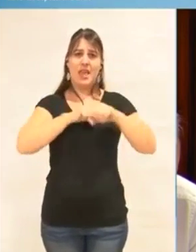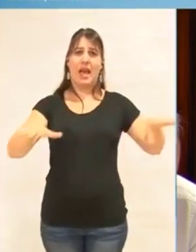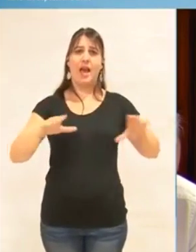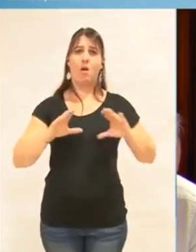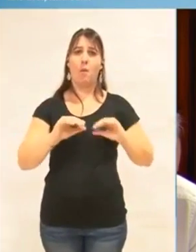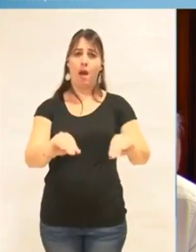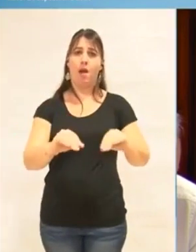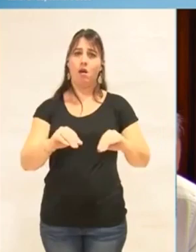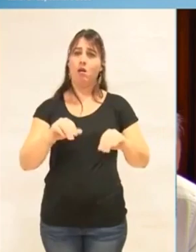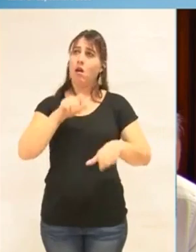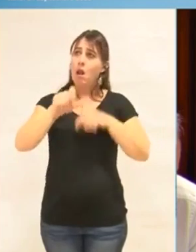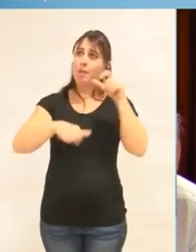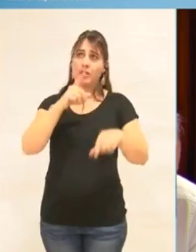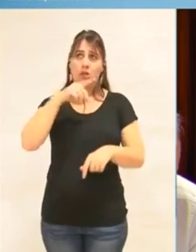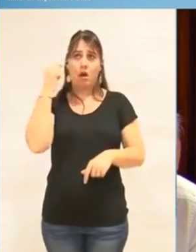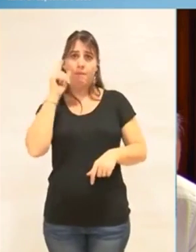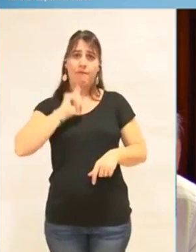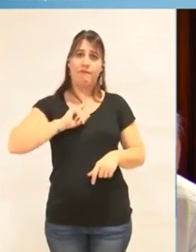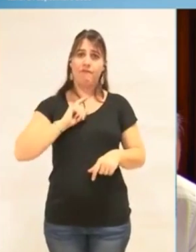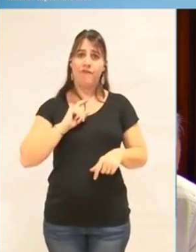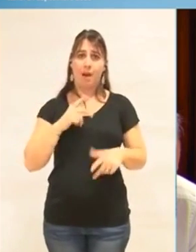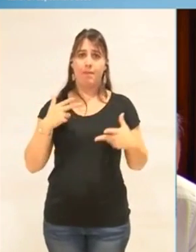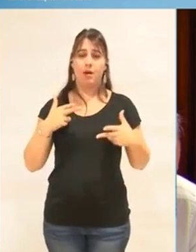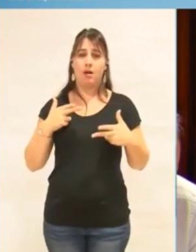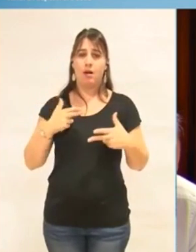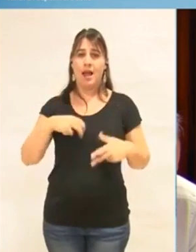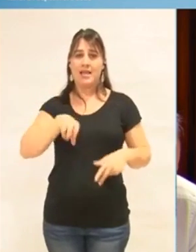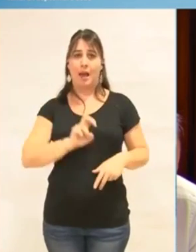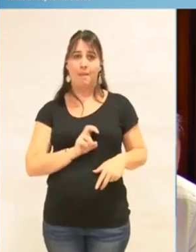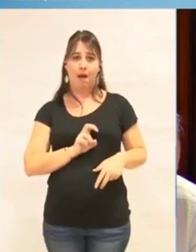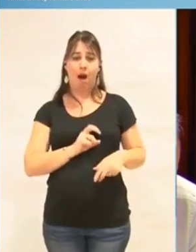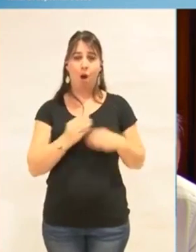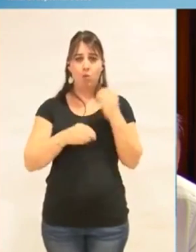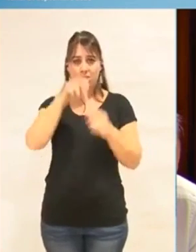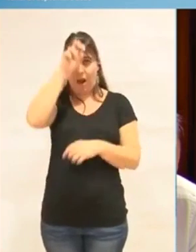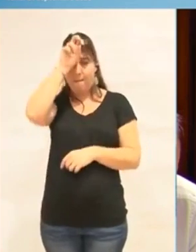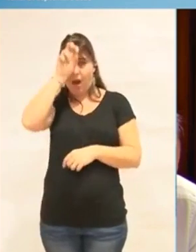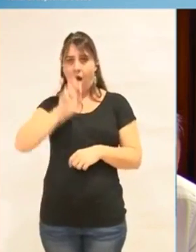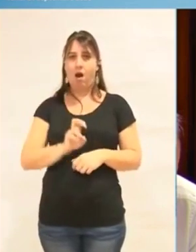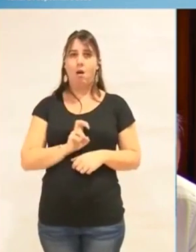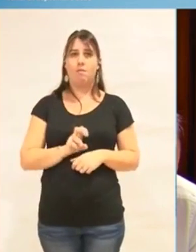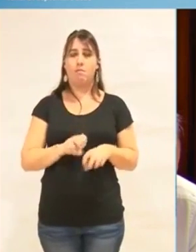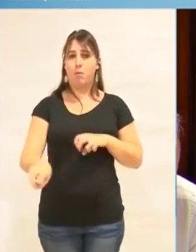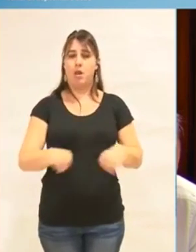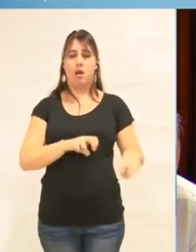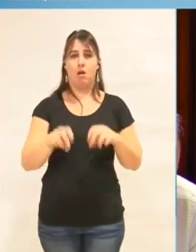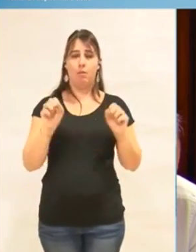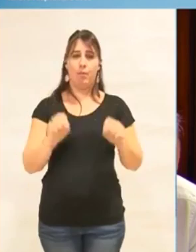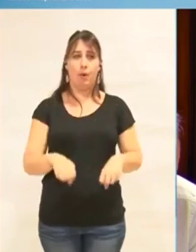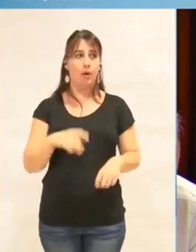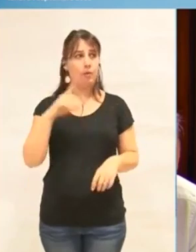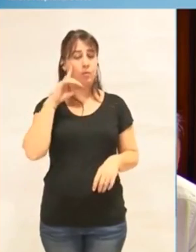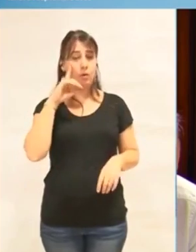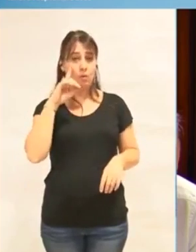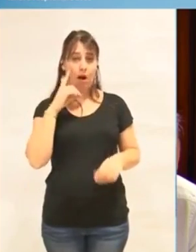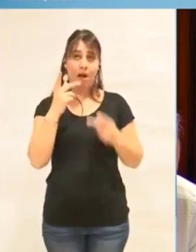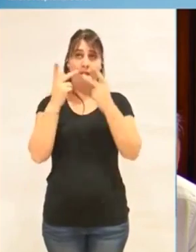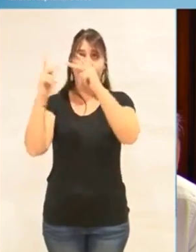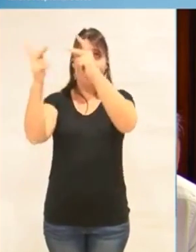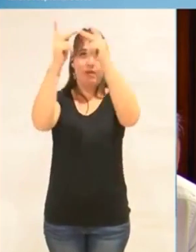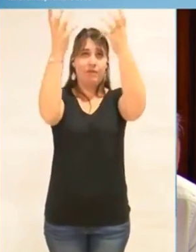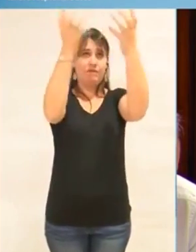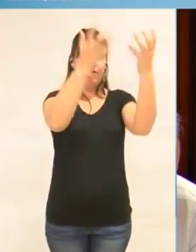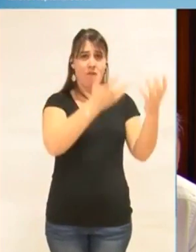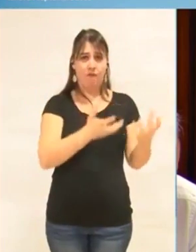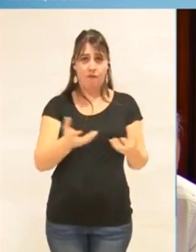permette l'équipement des policières et policiers municipaux en caméras mobiles, parce qu'en effet, les villes attendent cette demande-là. En revanche,